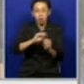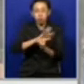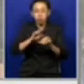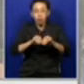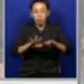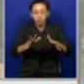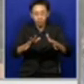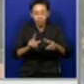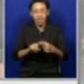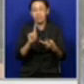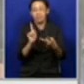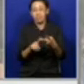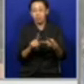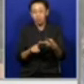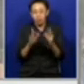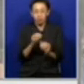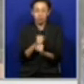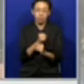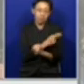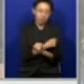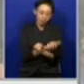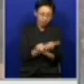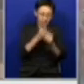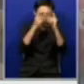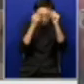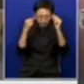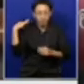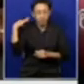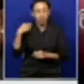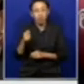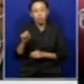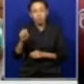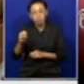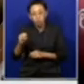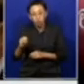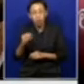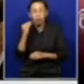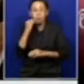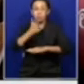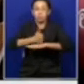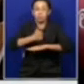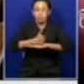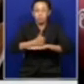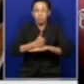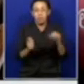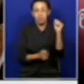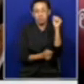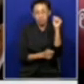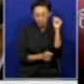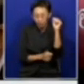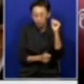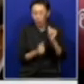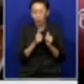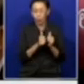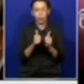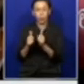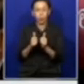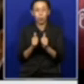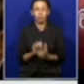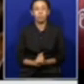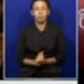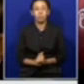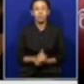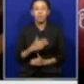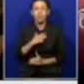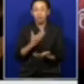รทางการแพทย์อสม.ต้องเพิ่มขวัญกำลังใจทั้งกำนันผู้ใหญ่บ้านและที่สำคัญงบประมาณตัวนี้ต้องทำให้เกิดผ